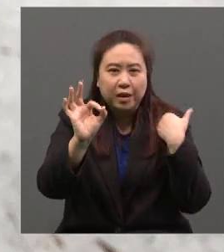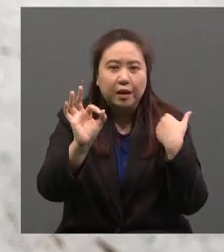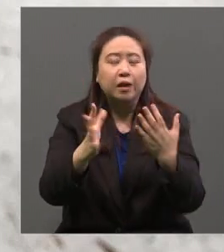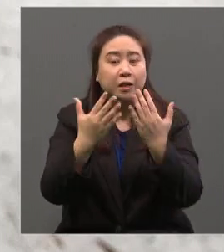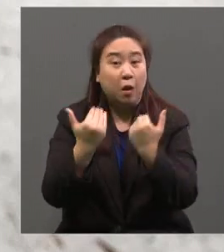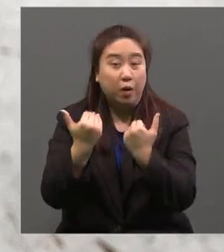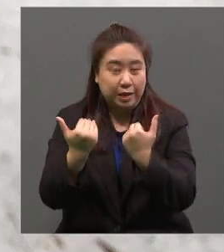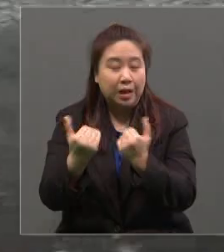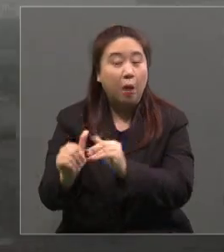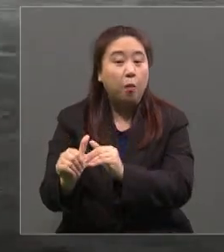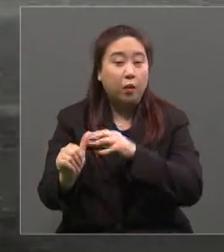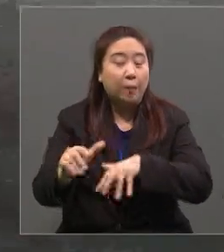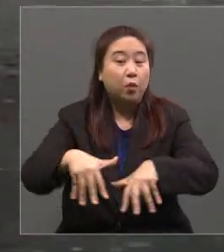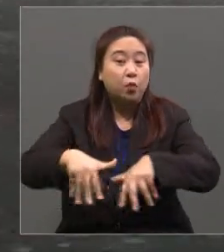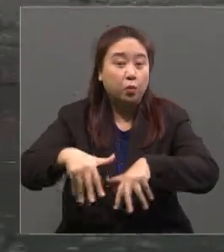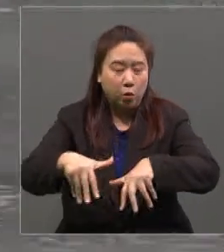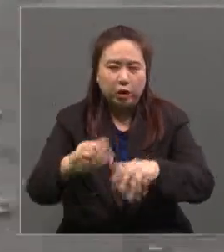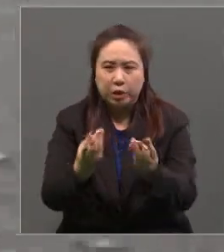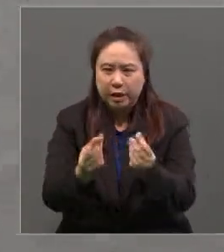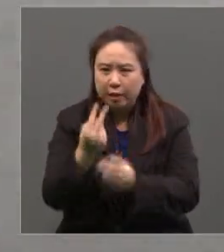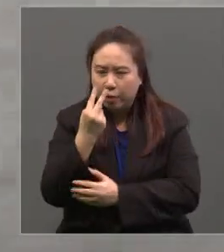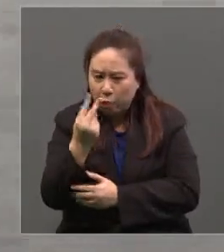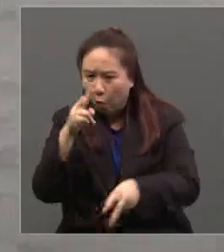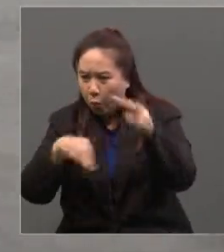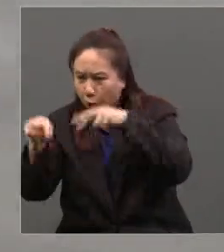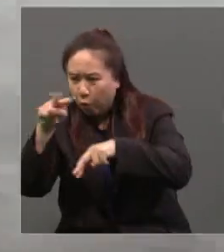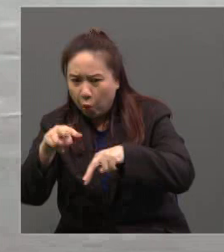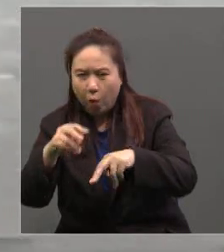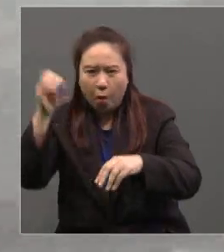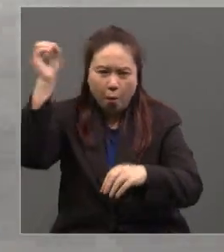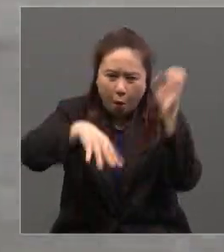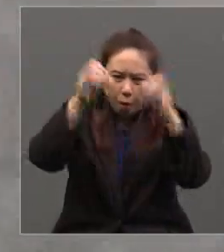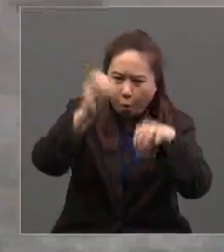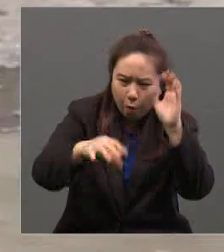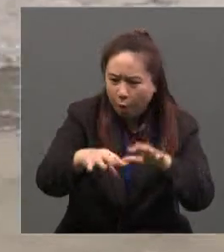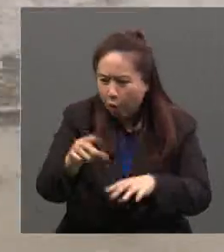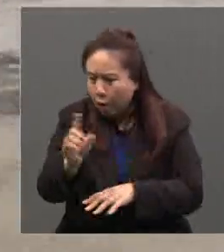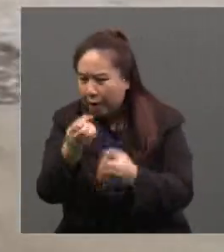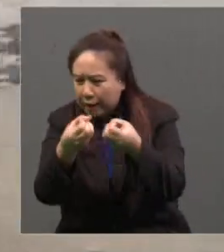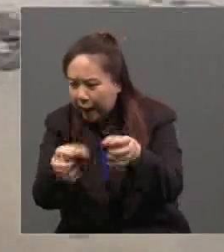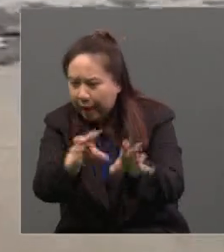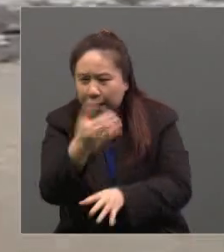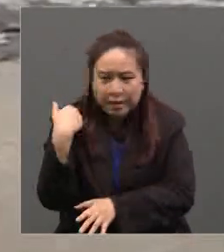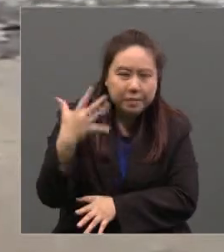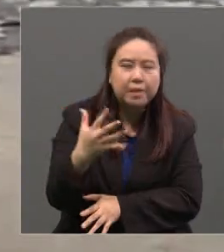ทั้งท้องถิ่นแล้วก็ผู้นำชุมชนก็กำลังเร่งสำรวจความเสียหายเพื่อให้การช่วยเหลือกันต่อไป